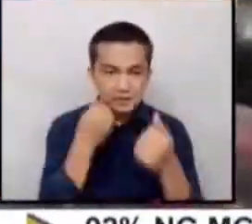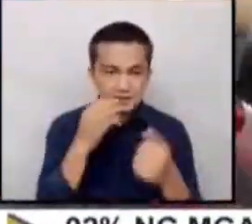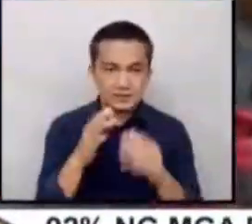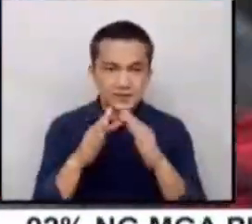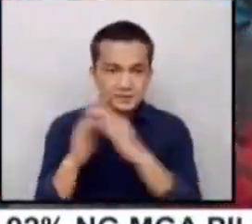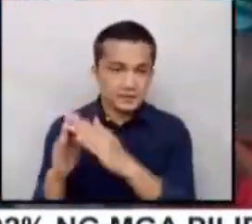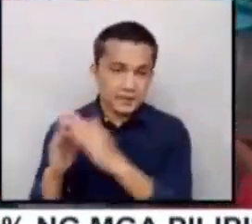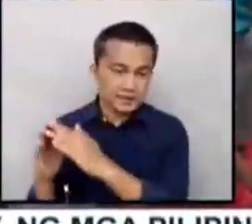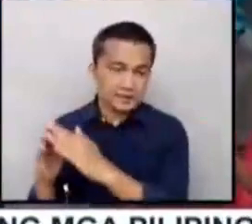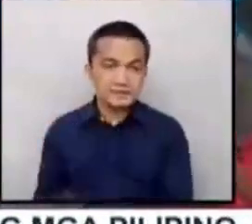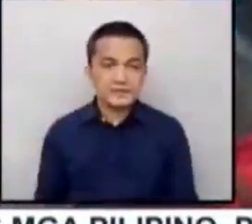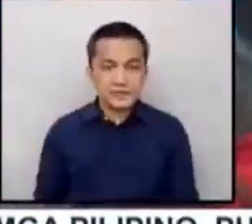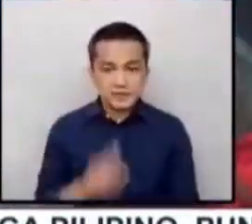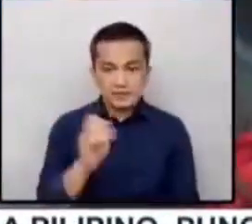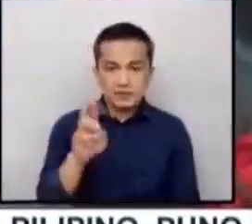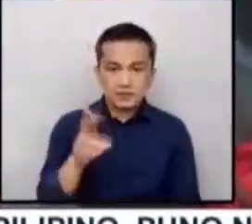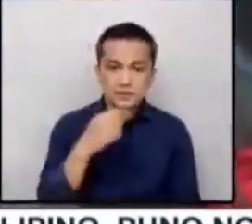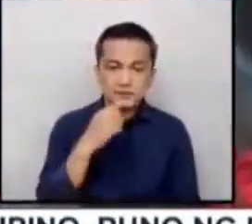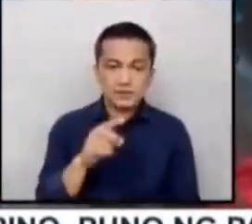ng Bucor,